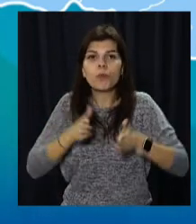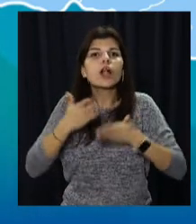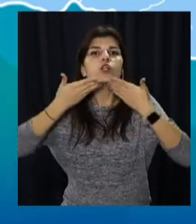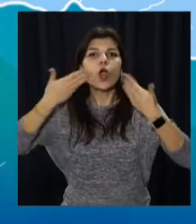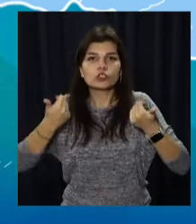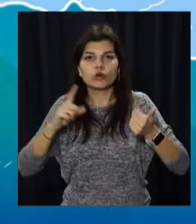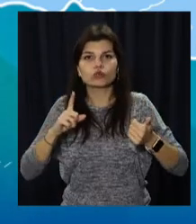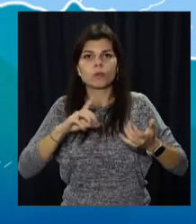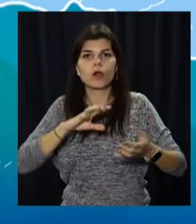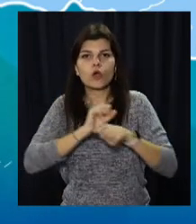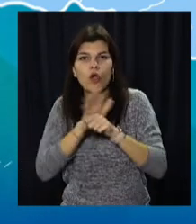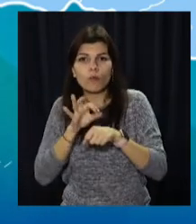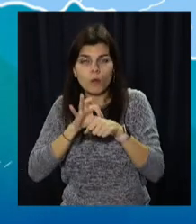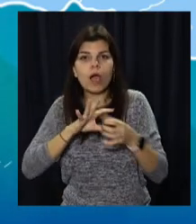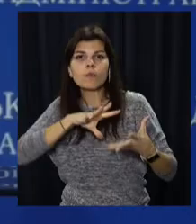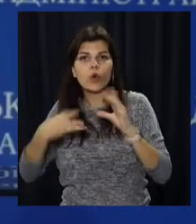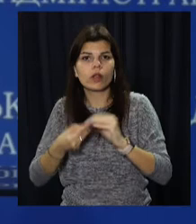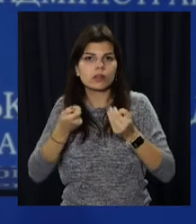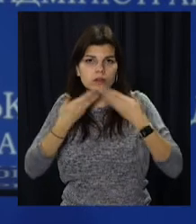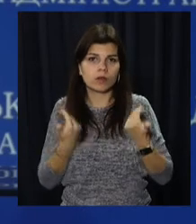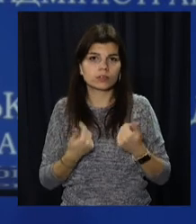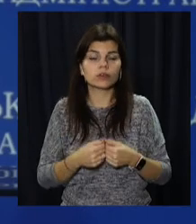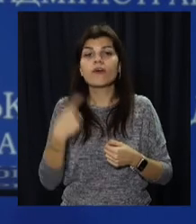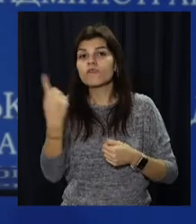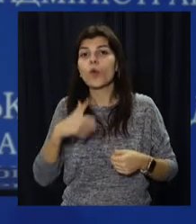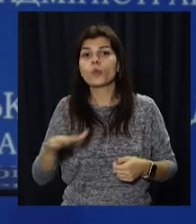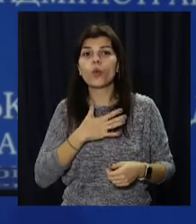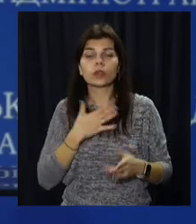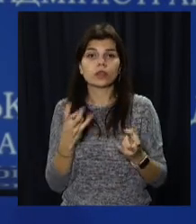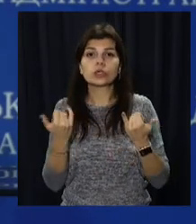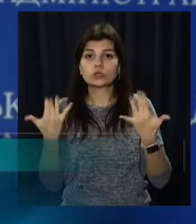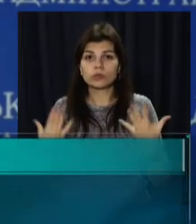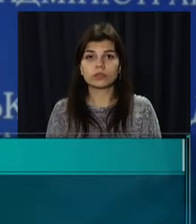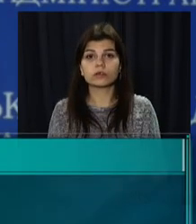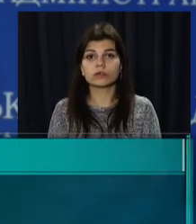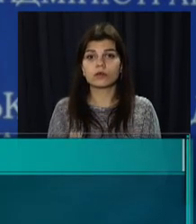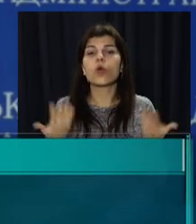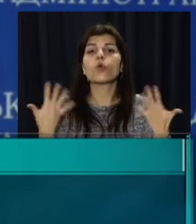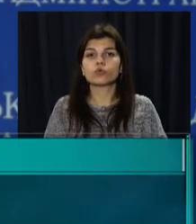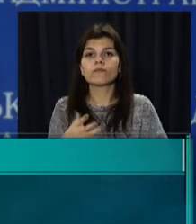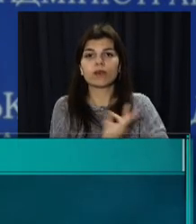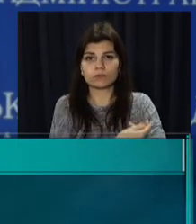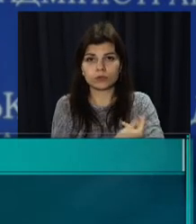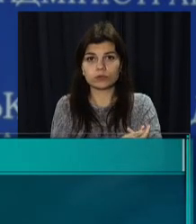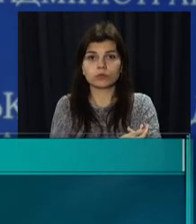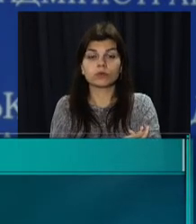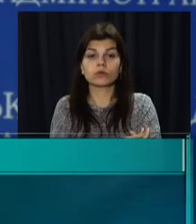легше перенести коронавірус. В області у нас на сьогодні вже вакциновано